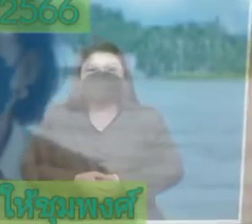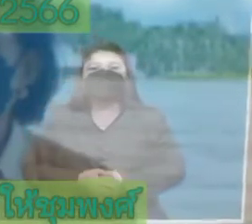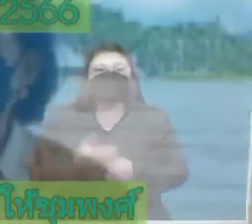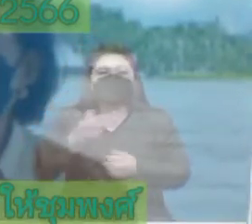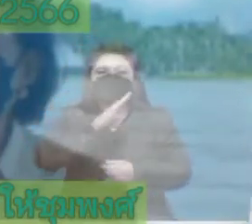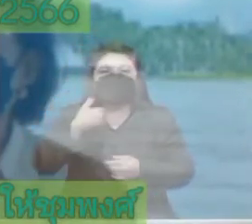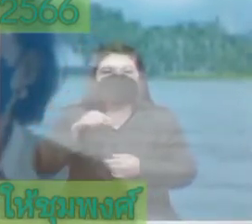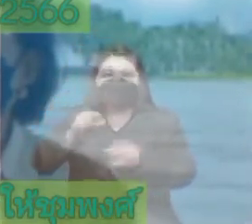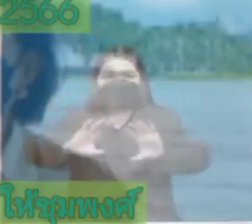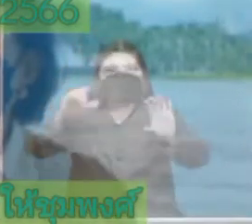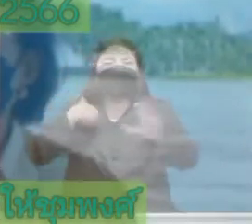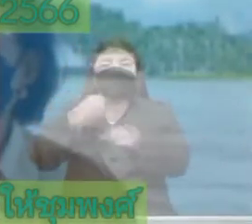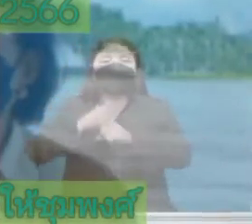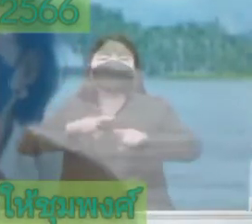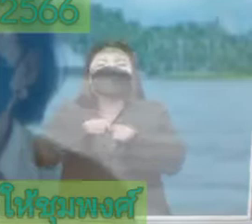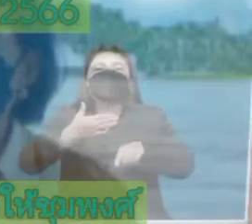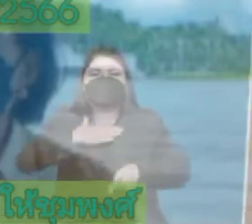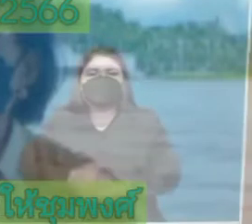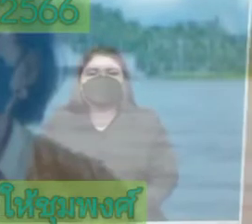ได้เป็นรัฐบาลท่านก็ต้องทำแบบผมนี่แหละครับ